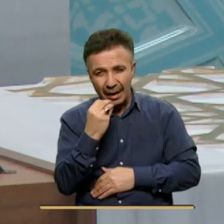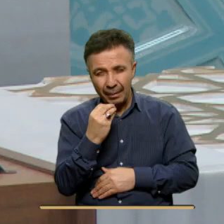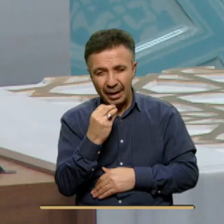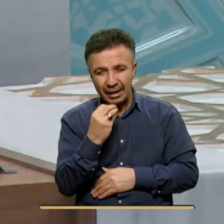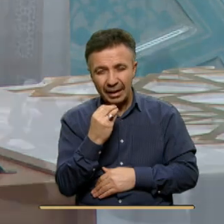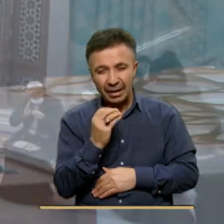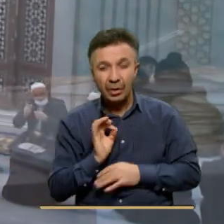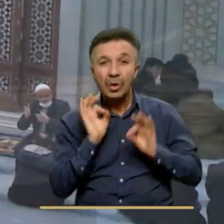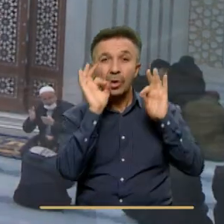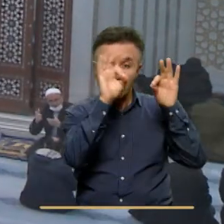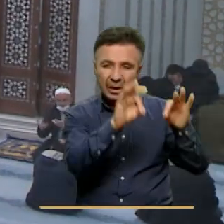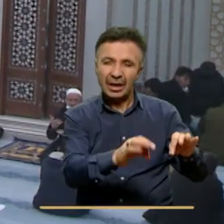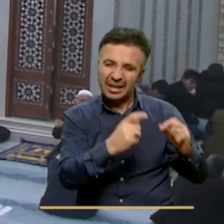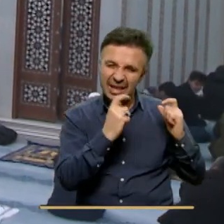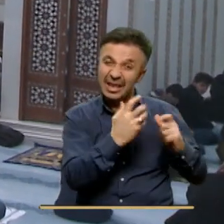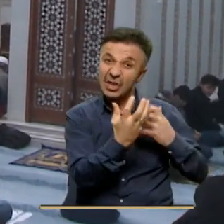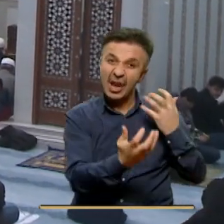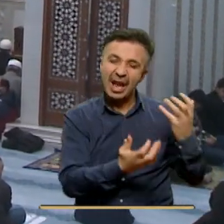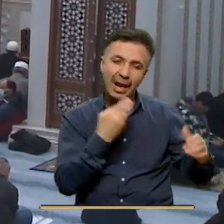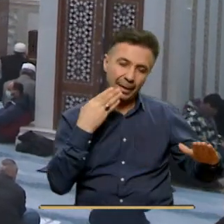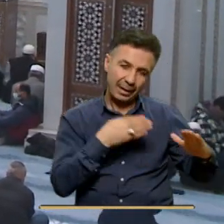varılacağı yer ise cehennemdir.